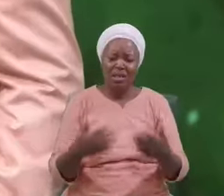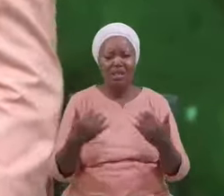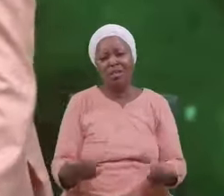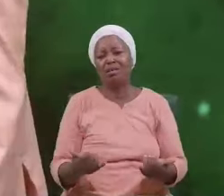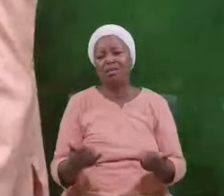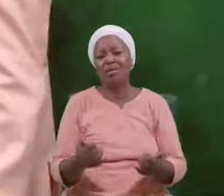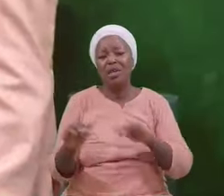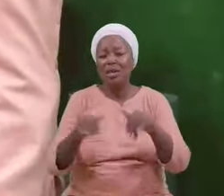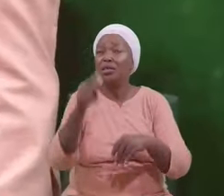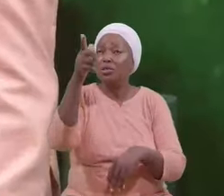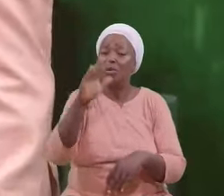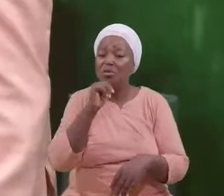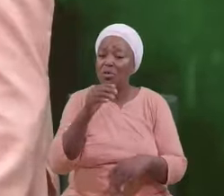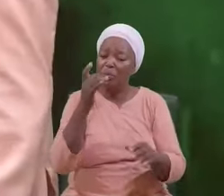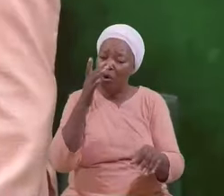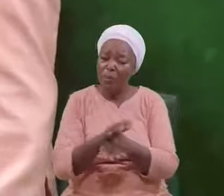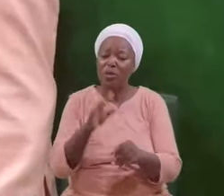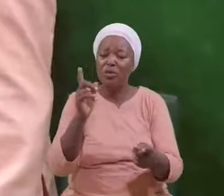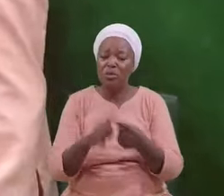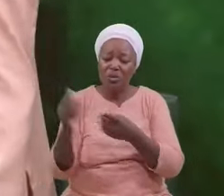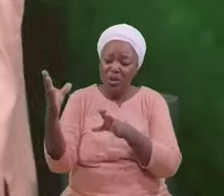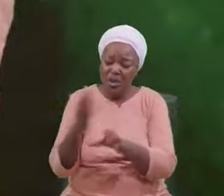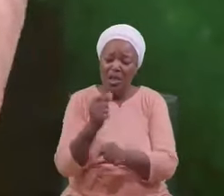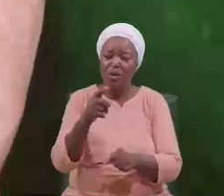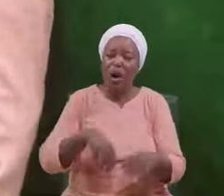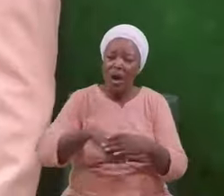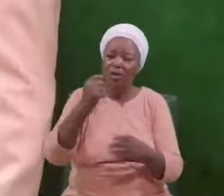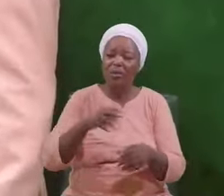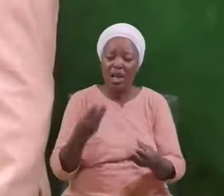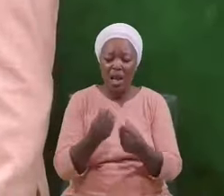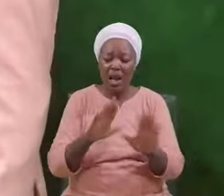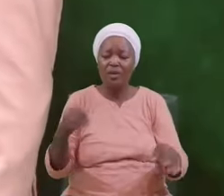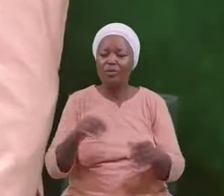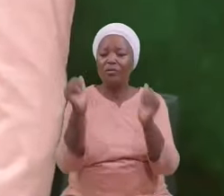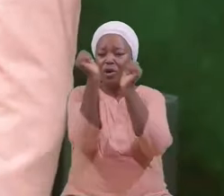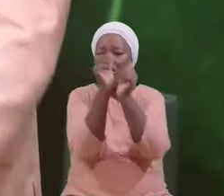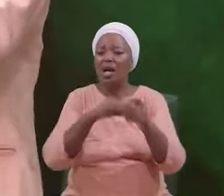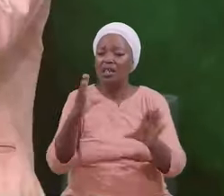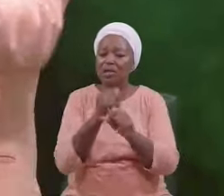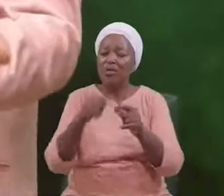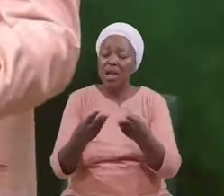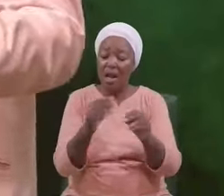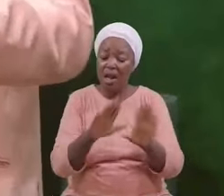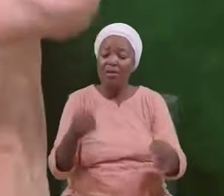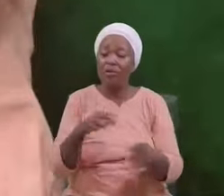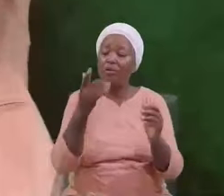Dieu n'a-t-il pas dit qu'il vous ôtera du pays de la servitude à la terre promise? Qu'est-ce